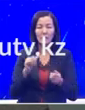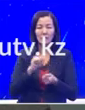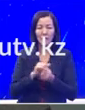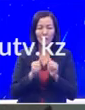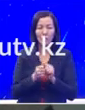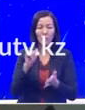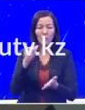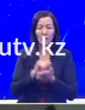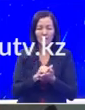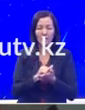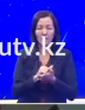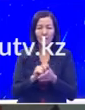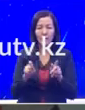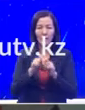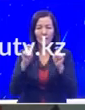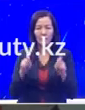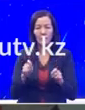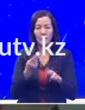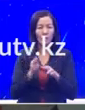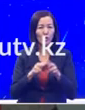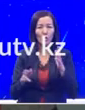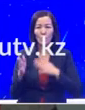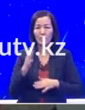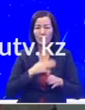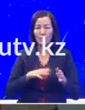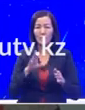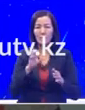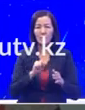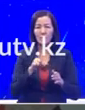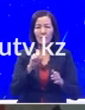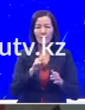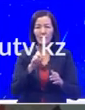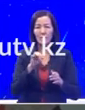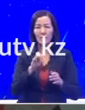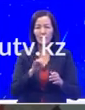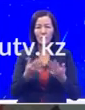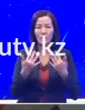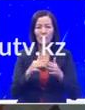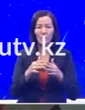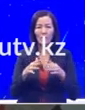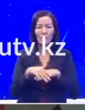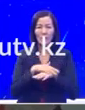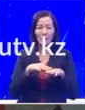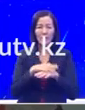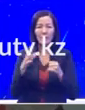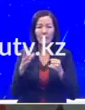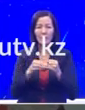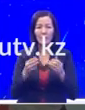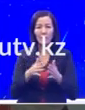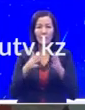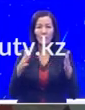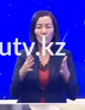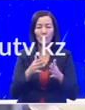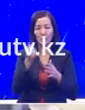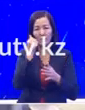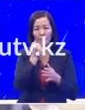отырмыз. Разымыз Сағабүйін ауылына, осы елге, жерге, елге деген сағынышымыз